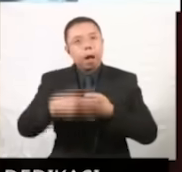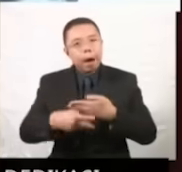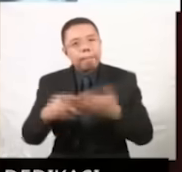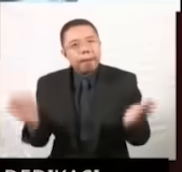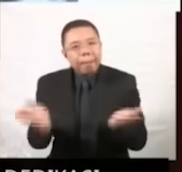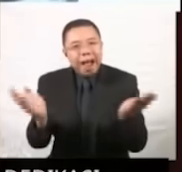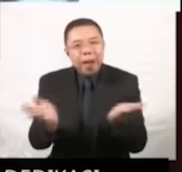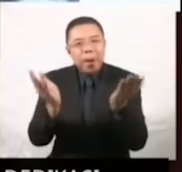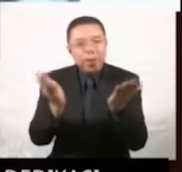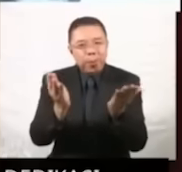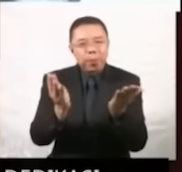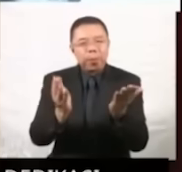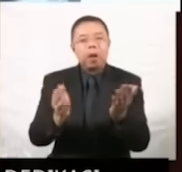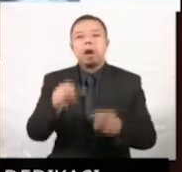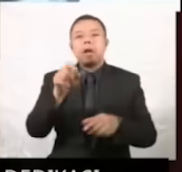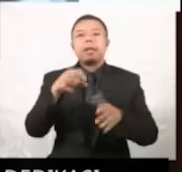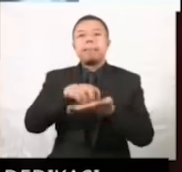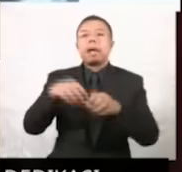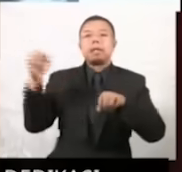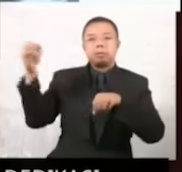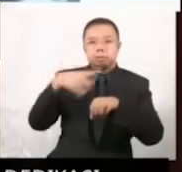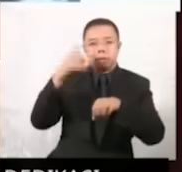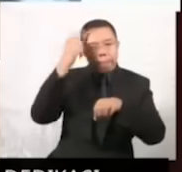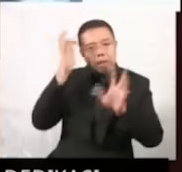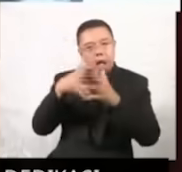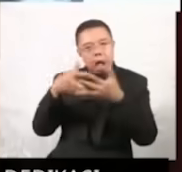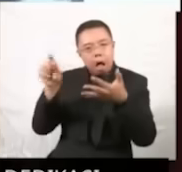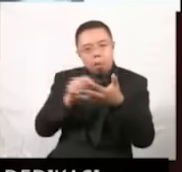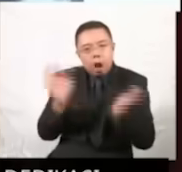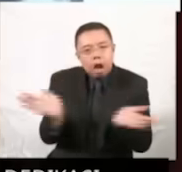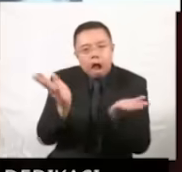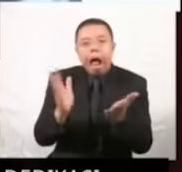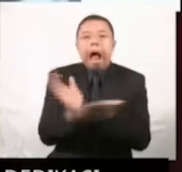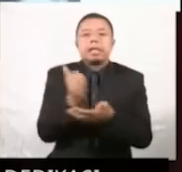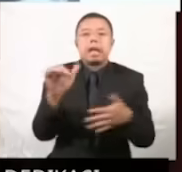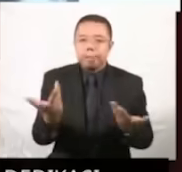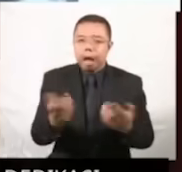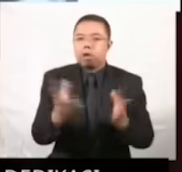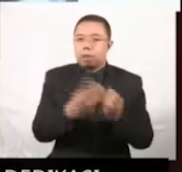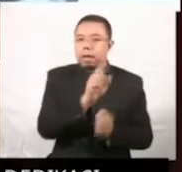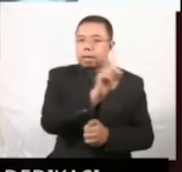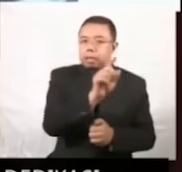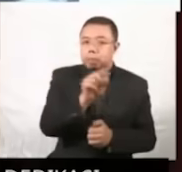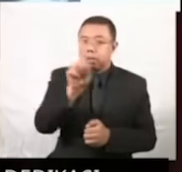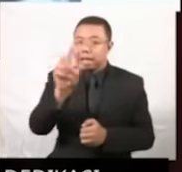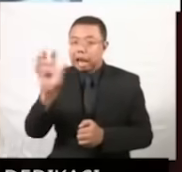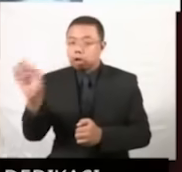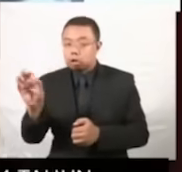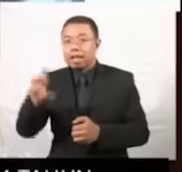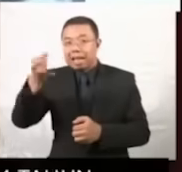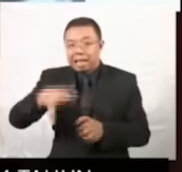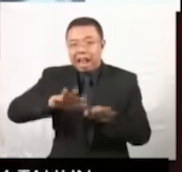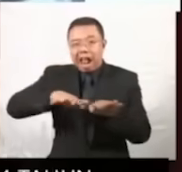pemberdayaan ee pesantren-pesantren di desa hasilnya Pak Dara dari 1100 desa